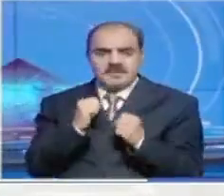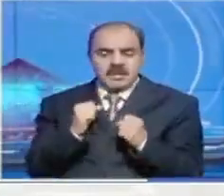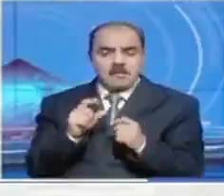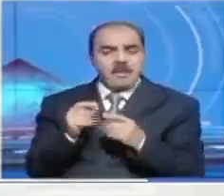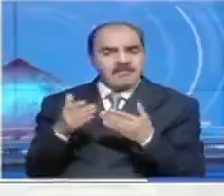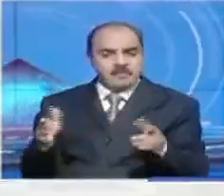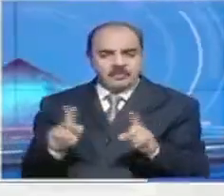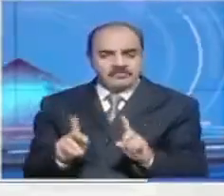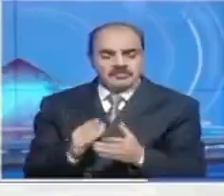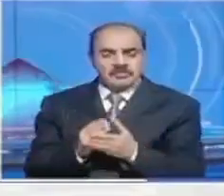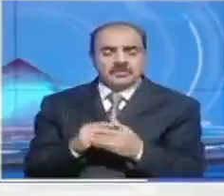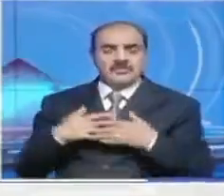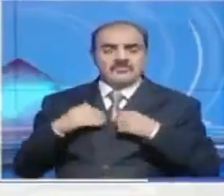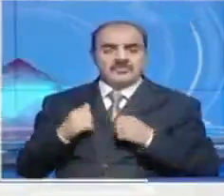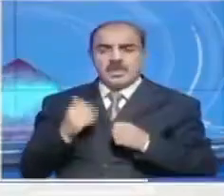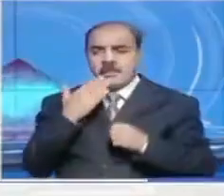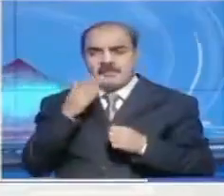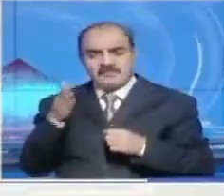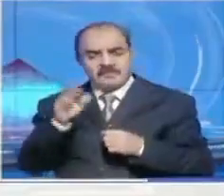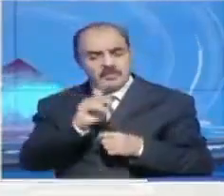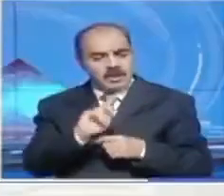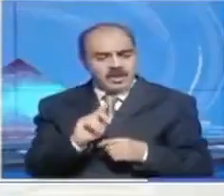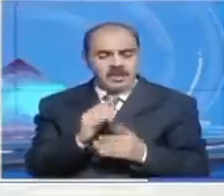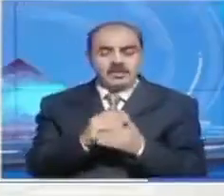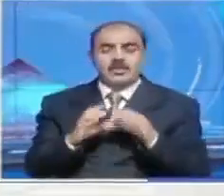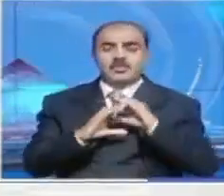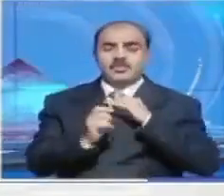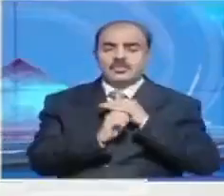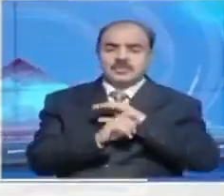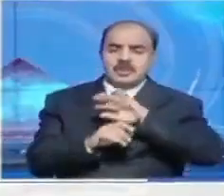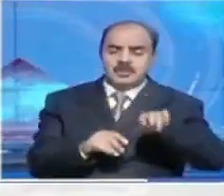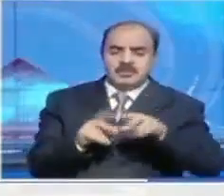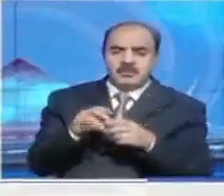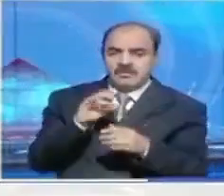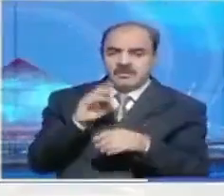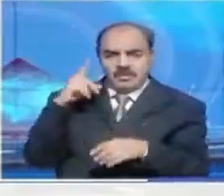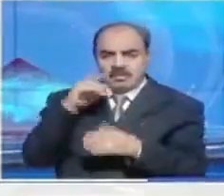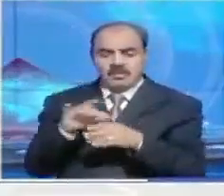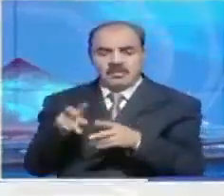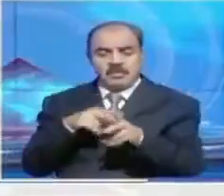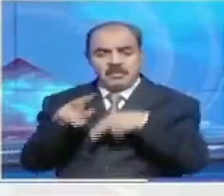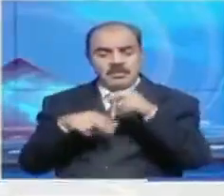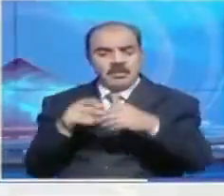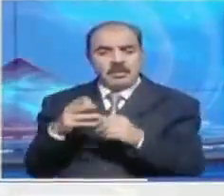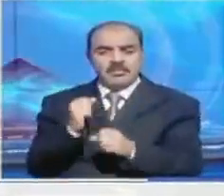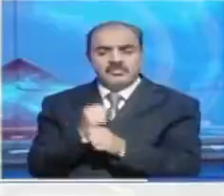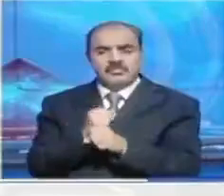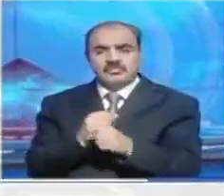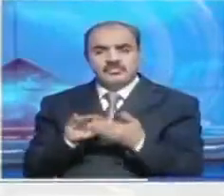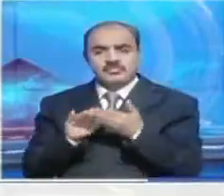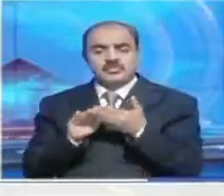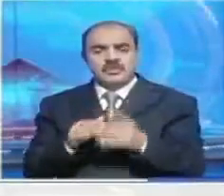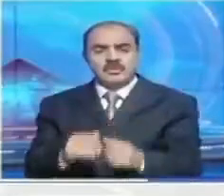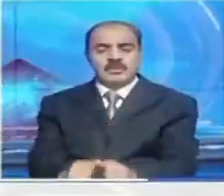مياه، دورات صحية متنقلة، أتوبيسات لنقل الواصلين، عدد اللي بيشتغلوا